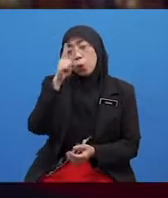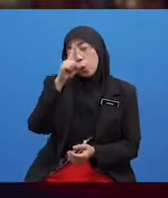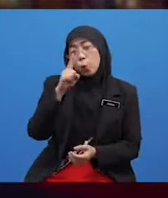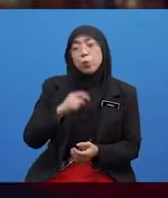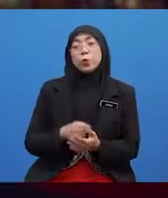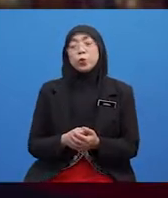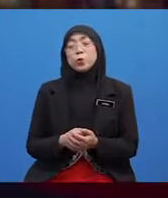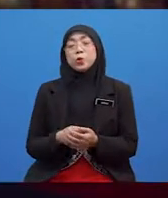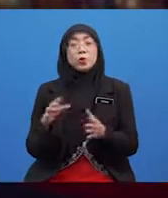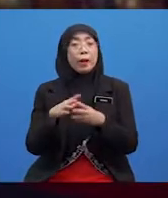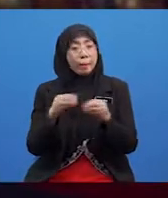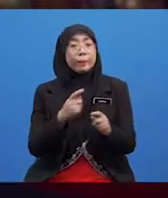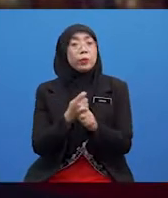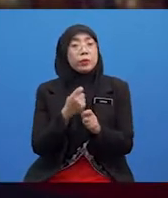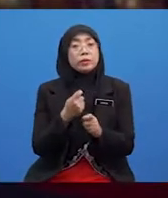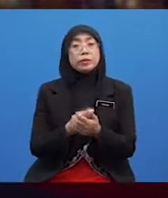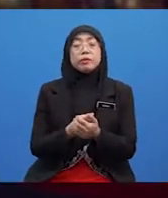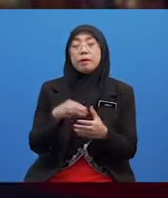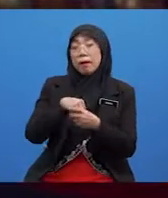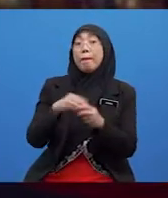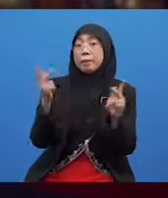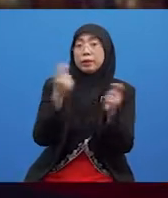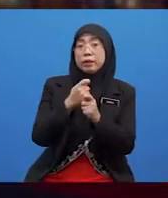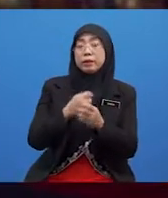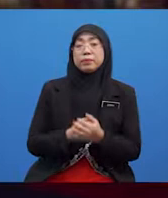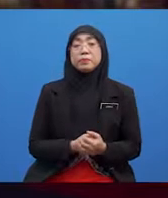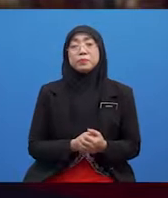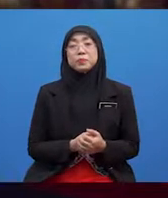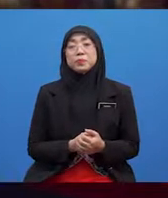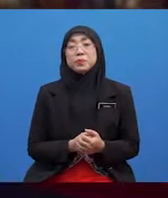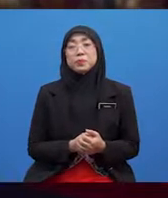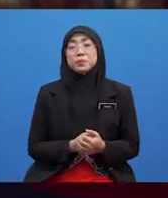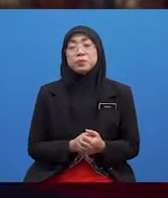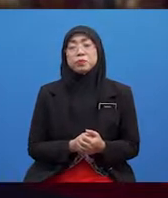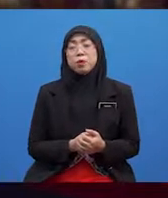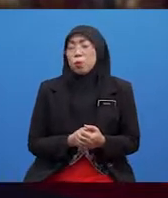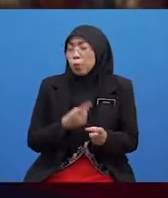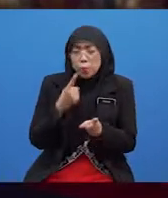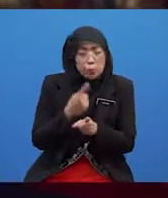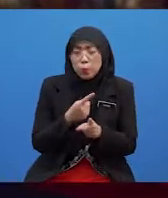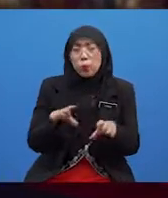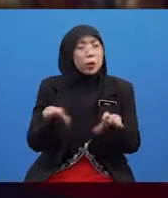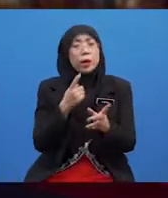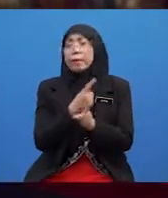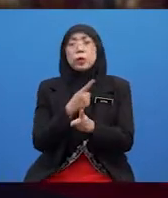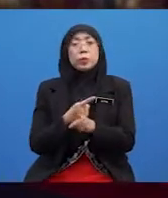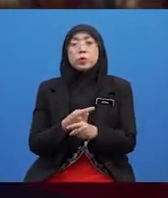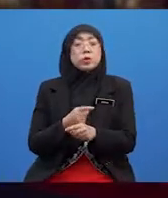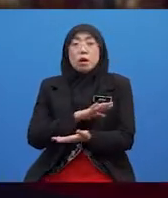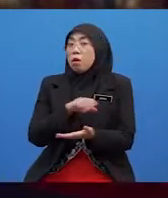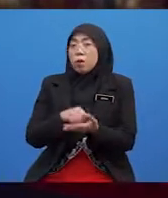otot merupakan kemampuan individu atau atlet menyempurnakan tugasan